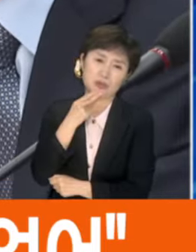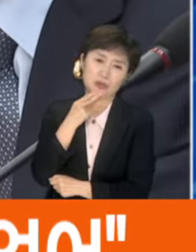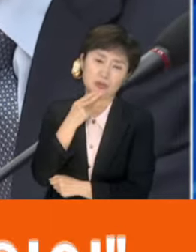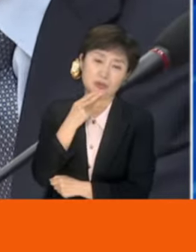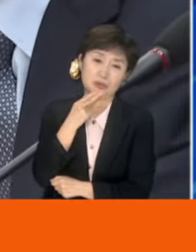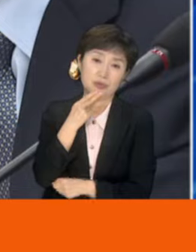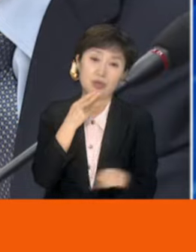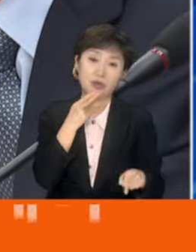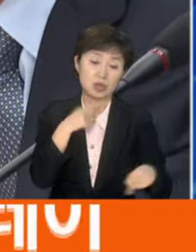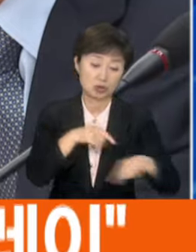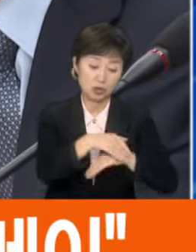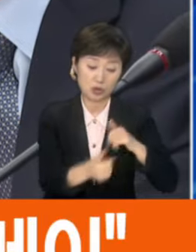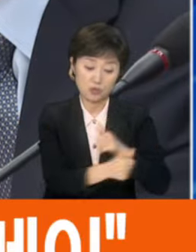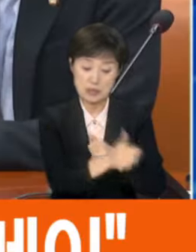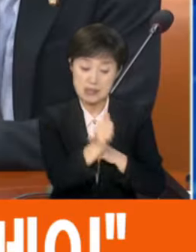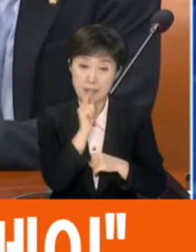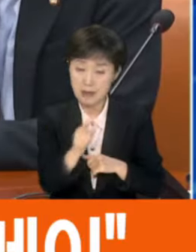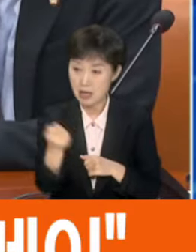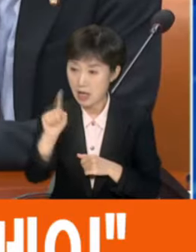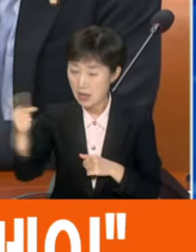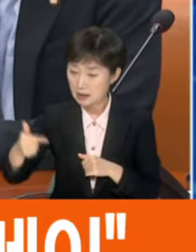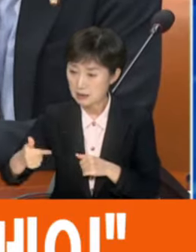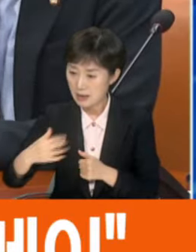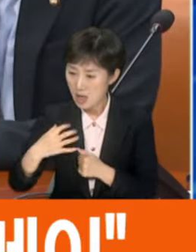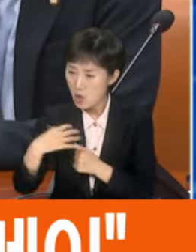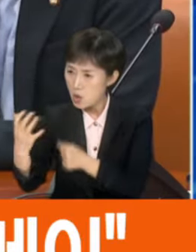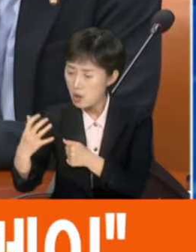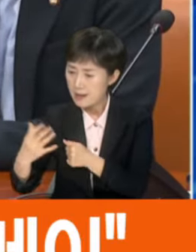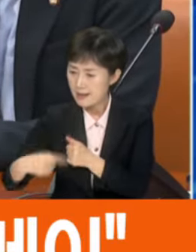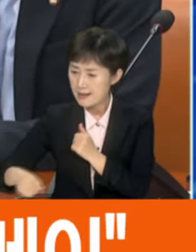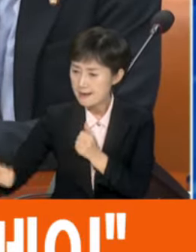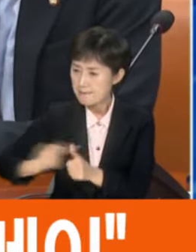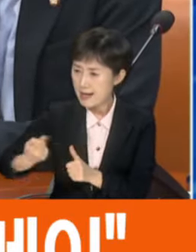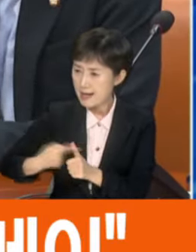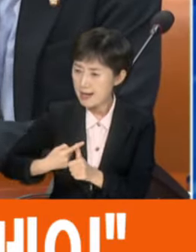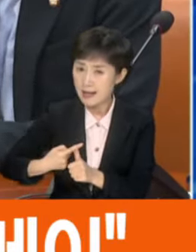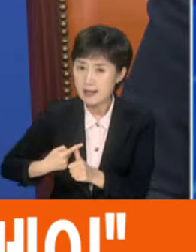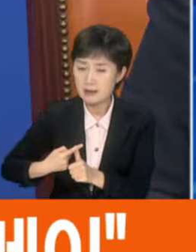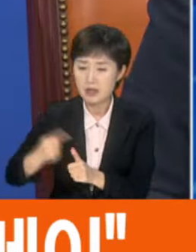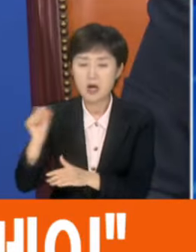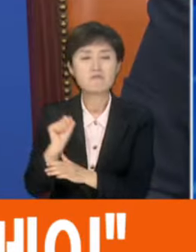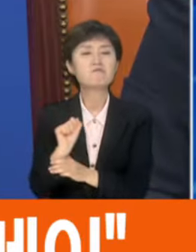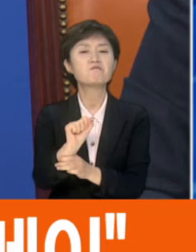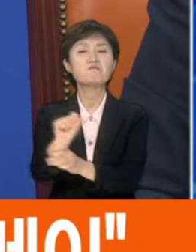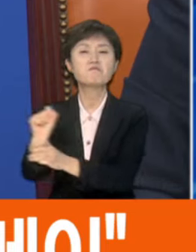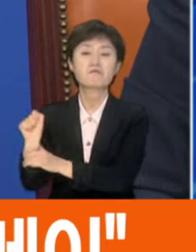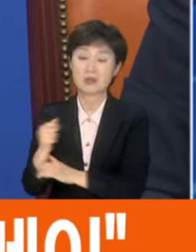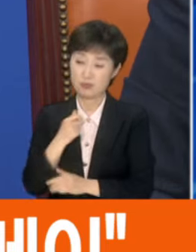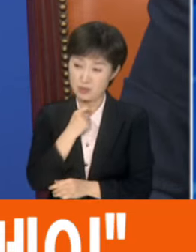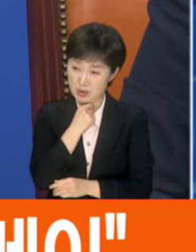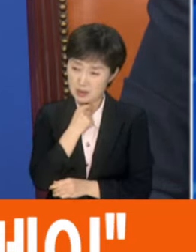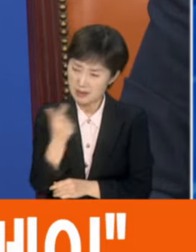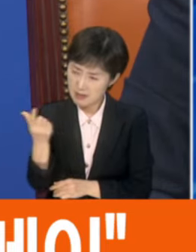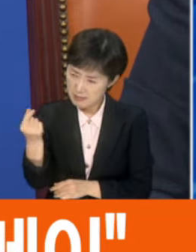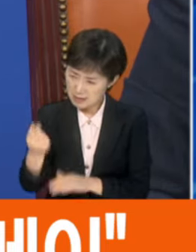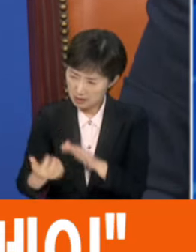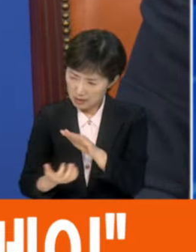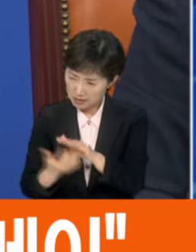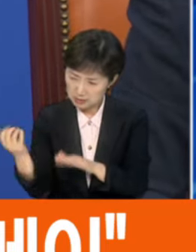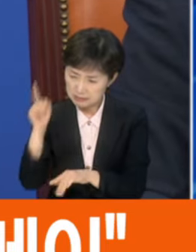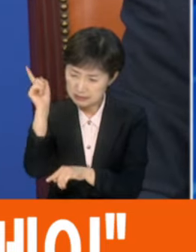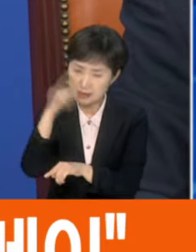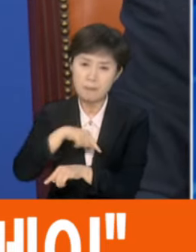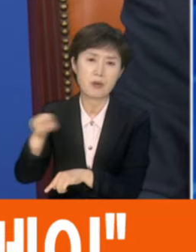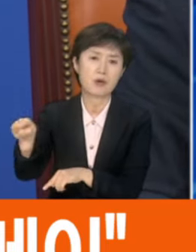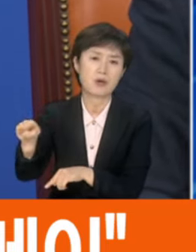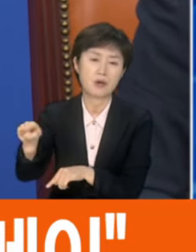진성준 정체기 의장은 한동훈 대표가 야당을 끌어들여 중재자 한동훈을 명절 밥상에 올려놓고 싶은게 아닌가 생각한다며